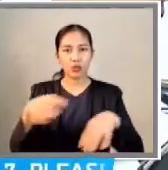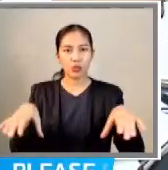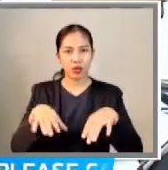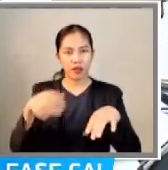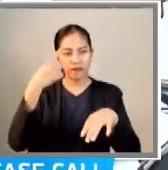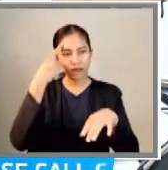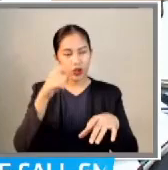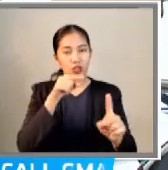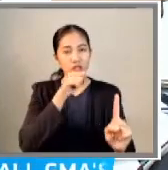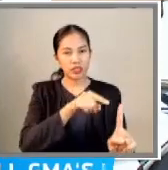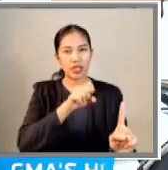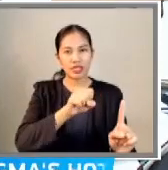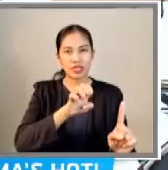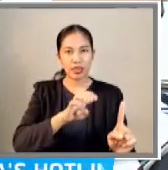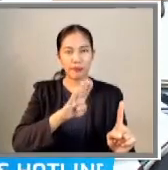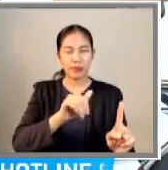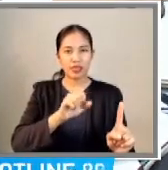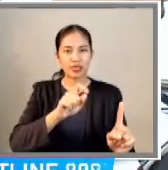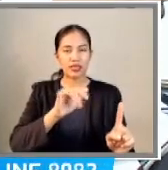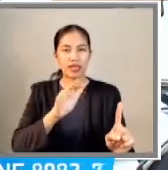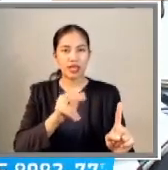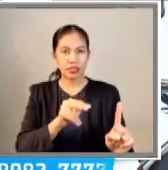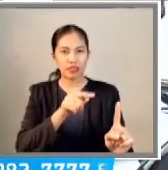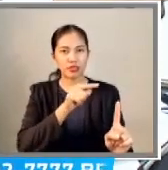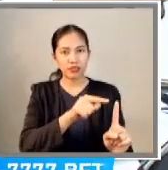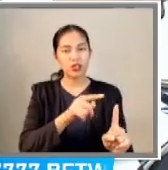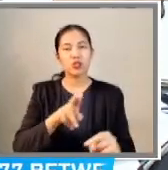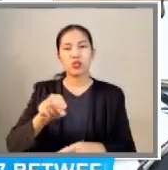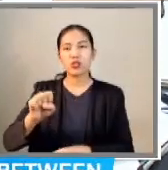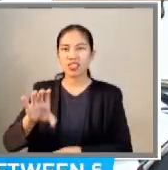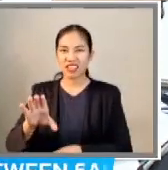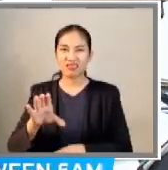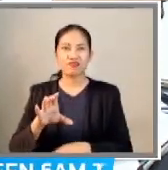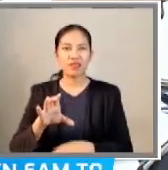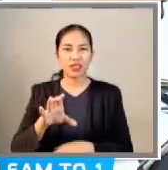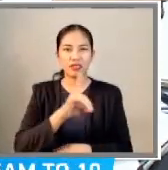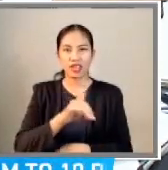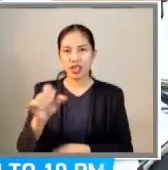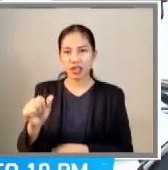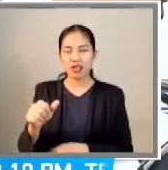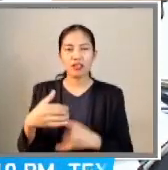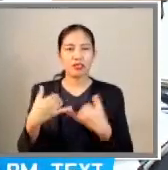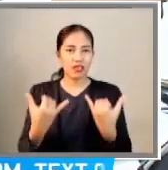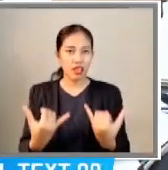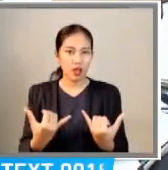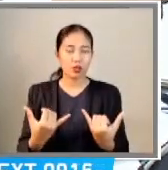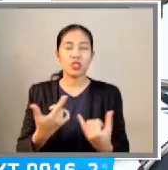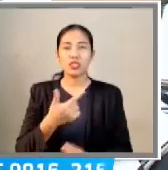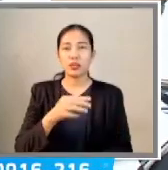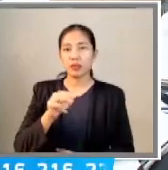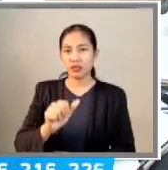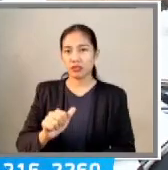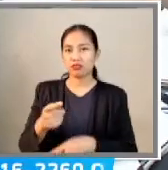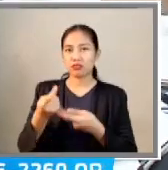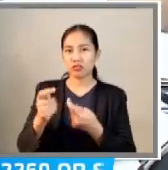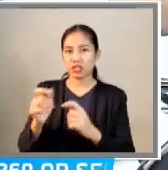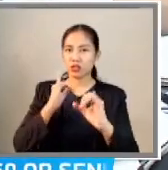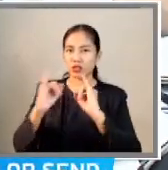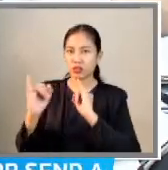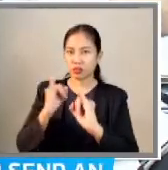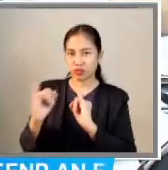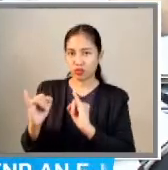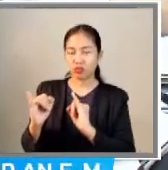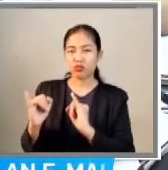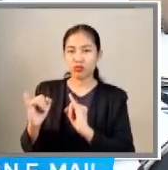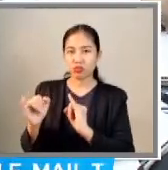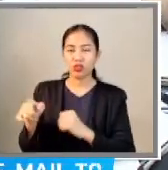bilang Undersecretary for Operations ng DA. Sinusubukan po ng GMA Integrated News na kuna ng pahayag si Rodriguez, ngunit hindi